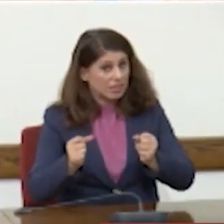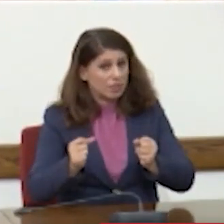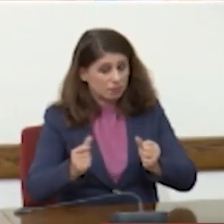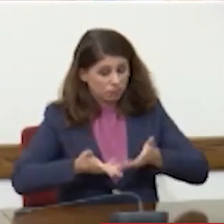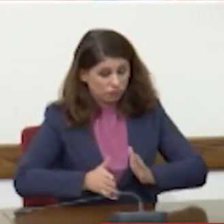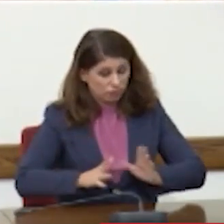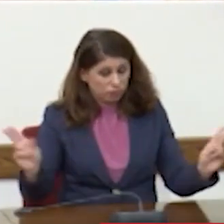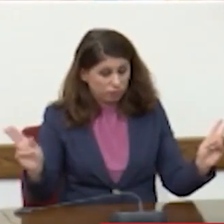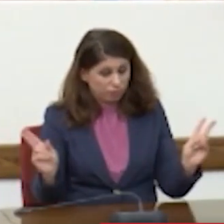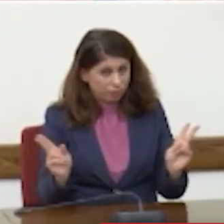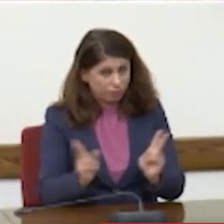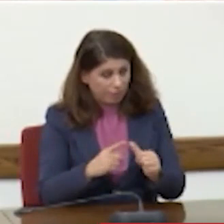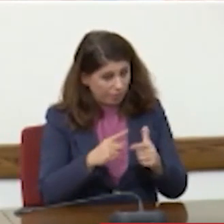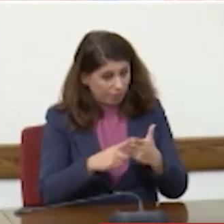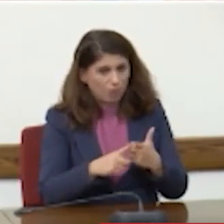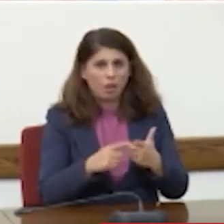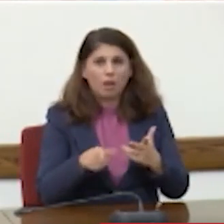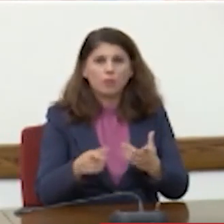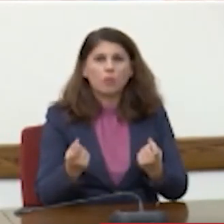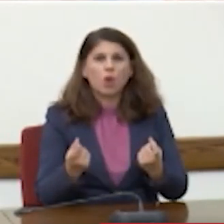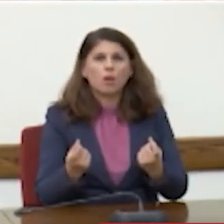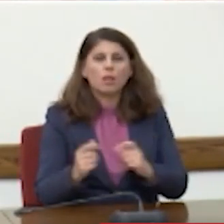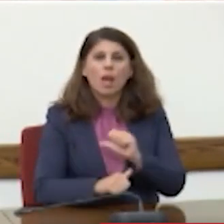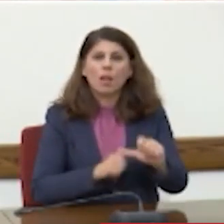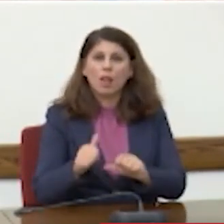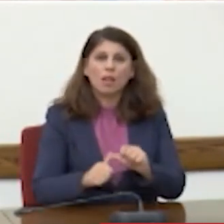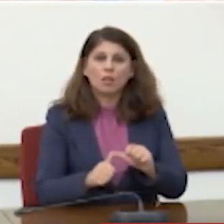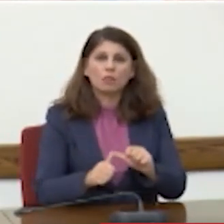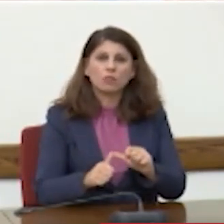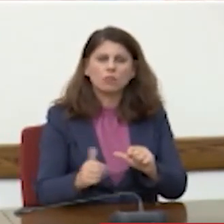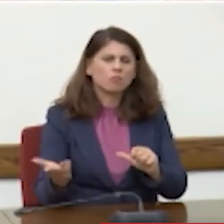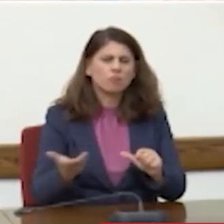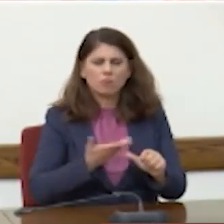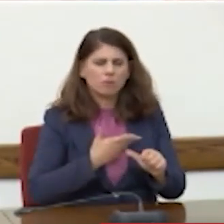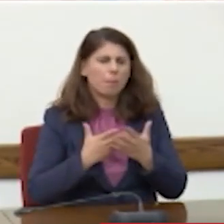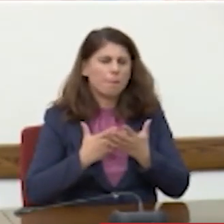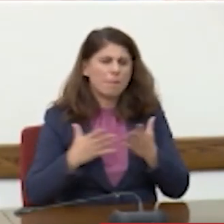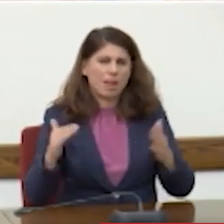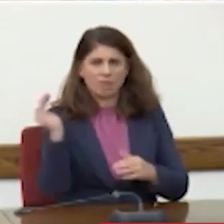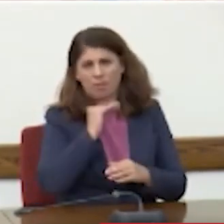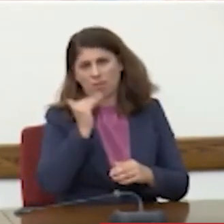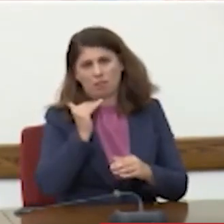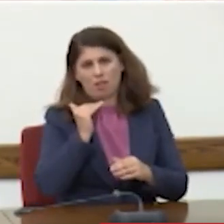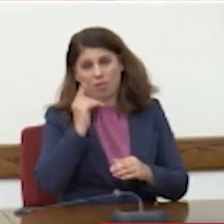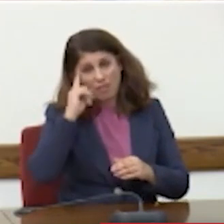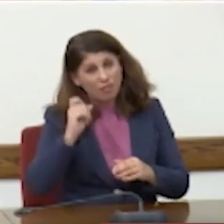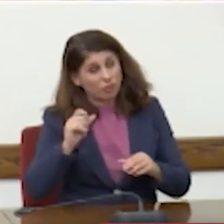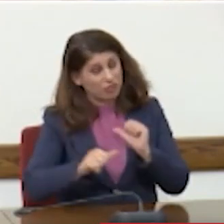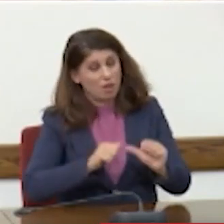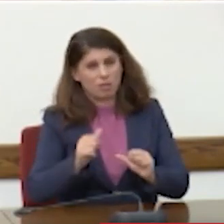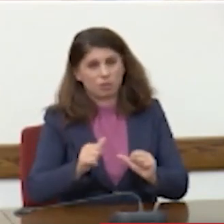ο ηγούμενος ενός λαού που οδεύει στην εξαφάνιση για μιας αργής αυτοκτονίας ανησυχεί περισσότερο για το πώς οι πληθυσμοί